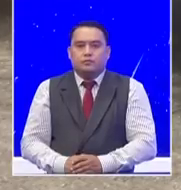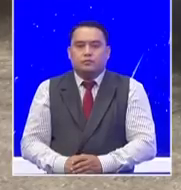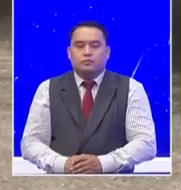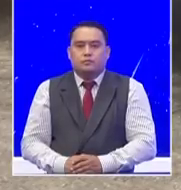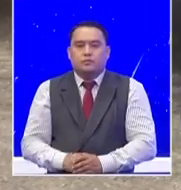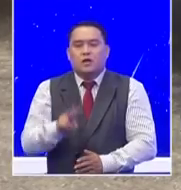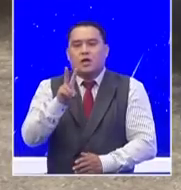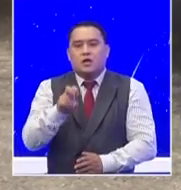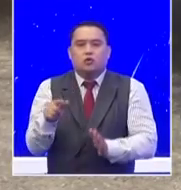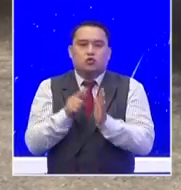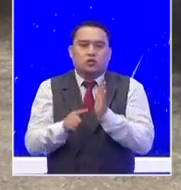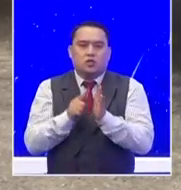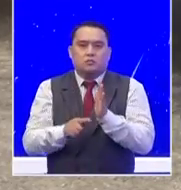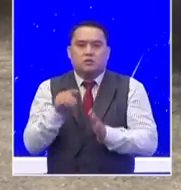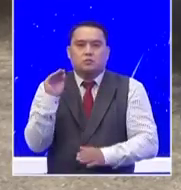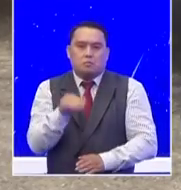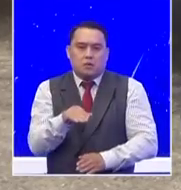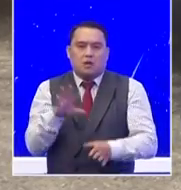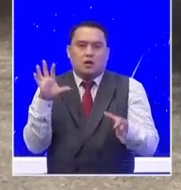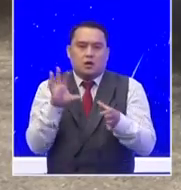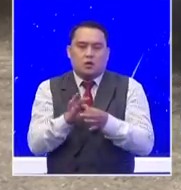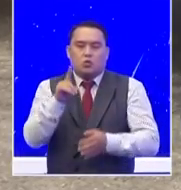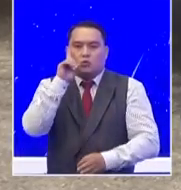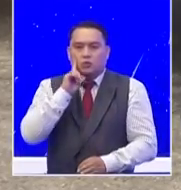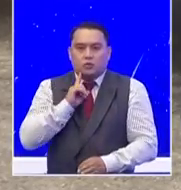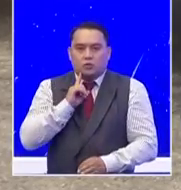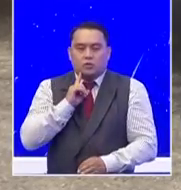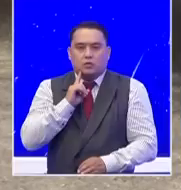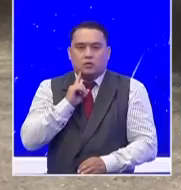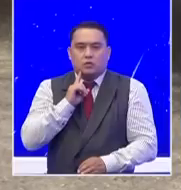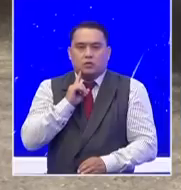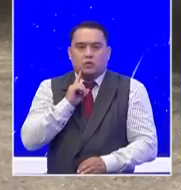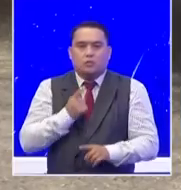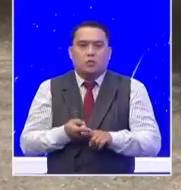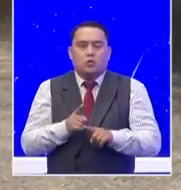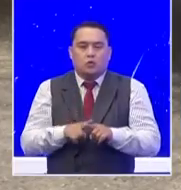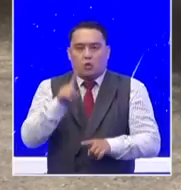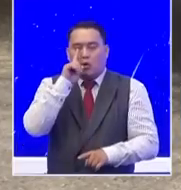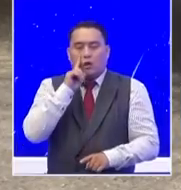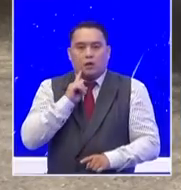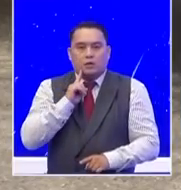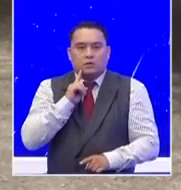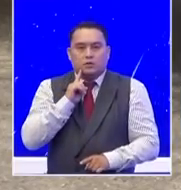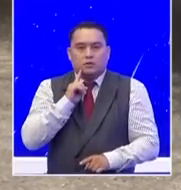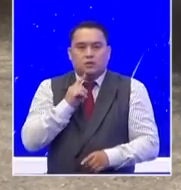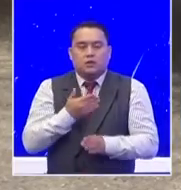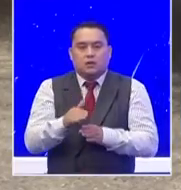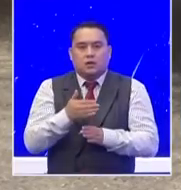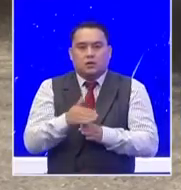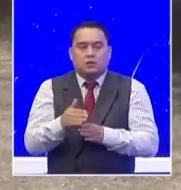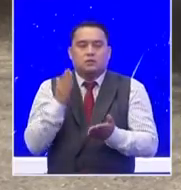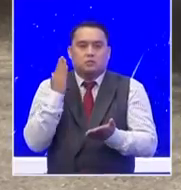270 мыңдай шығып отыр. Бұл өте қолайлы. Бұның қолайлысы біріншіден рассрочка деген зат